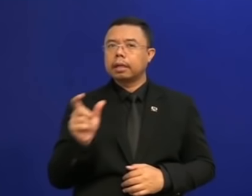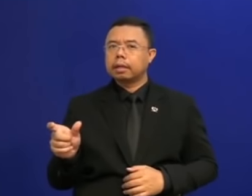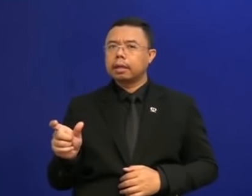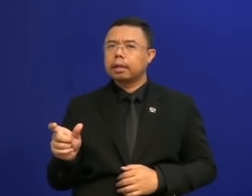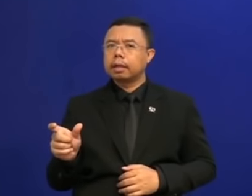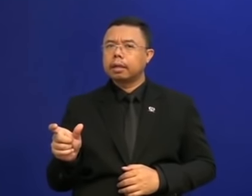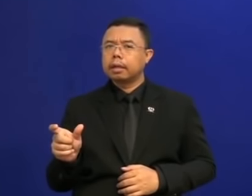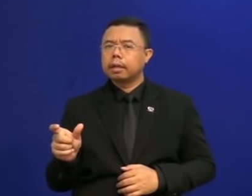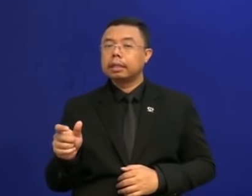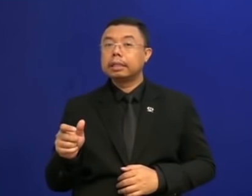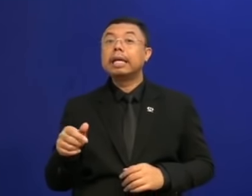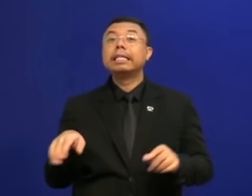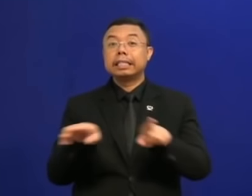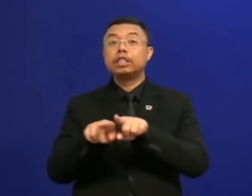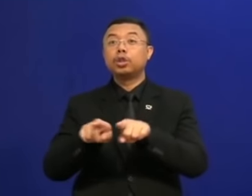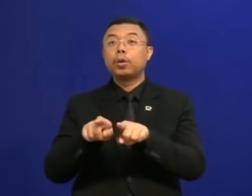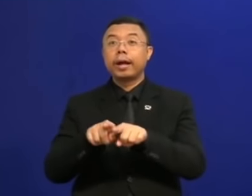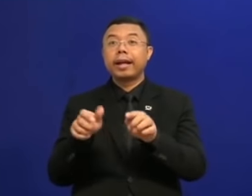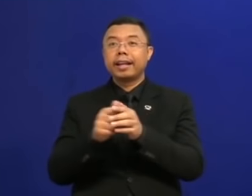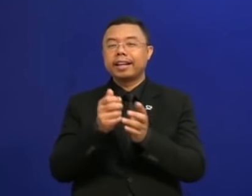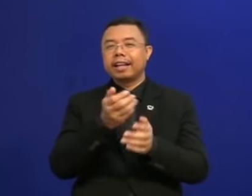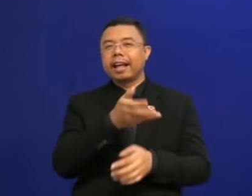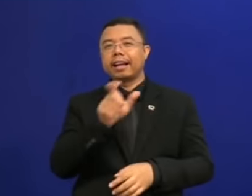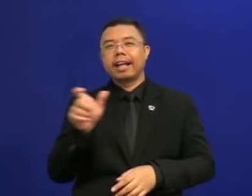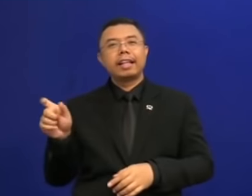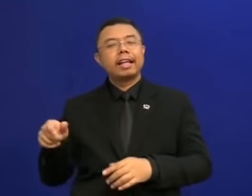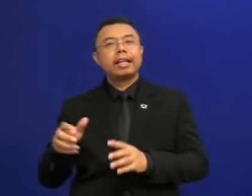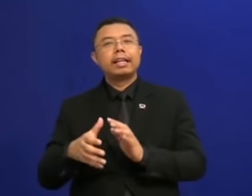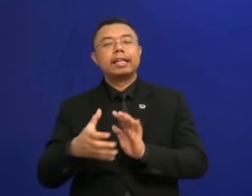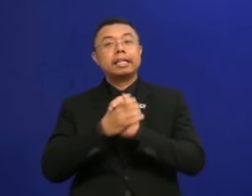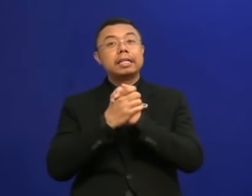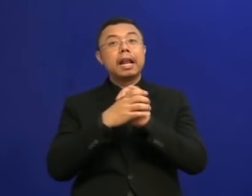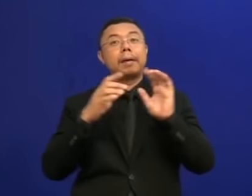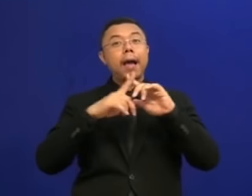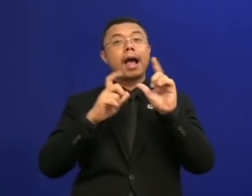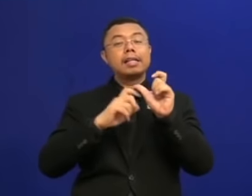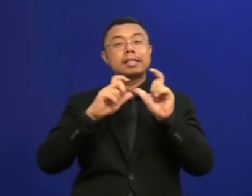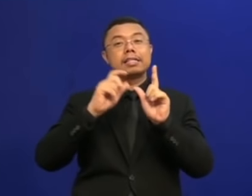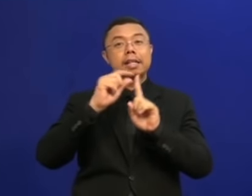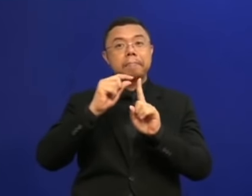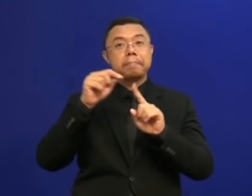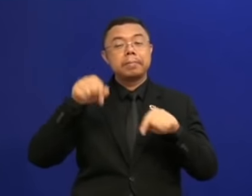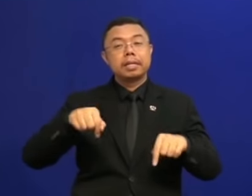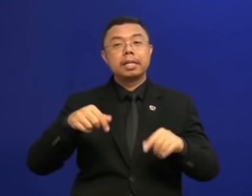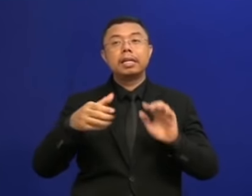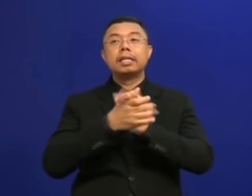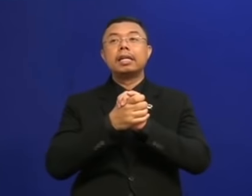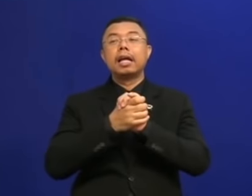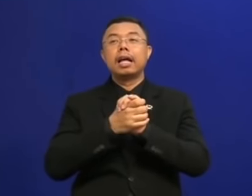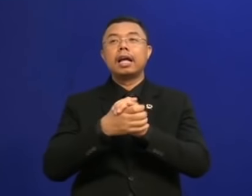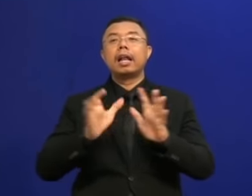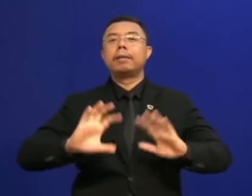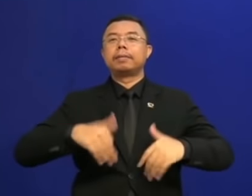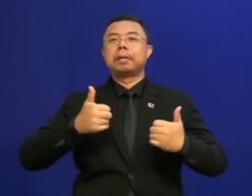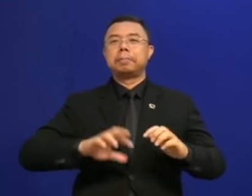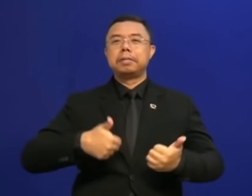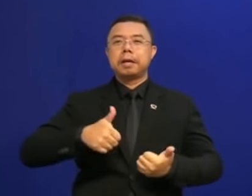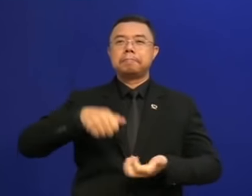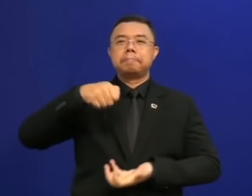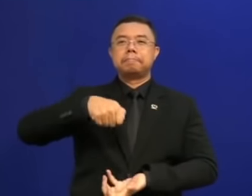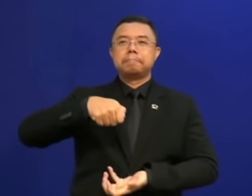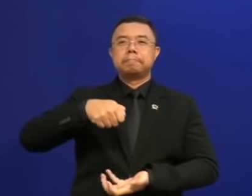kata yang seiring dengan kata ini, salam asap ini, salam berkemas-kemas.